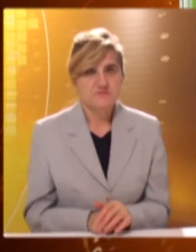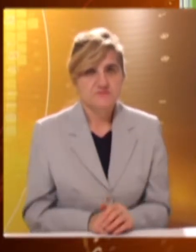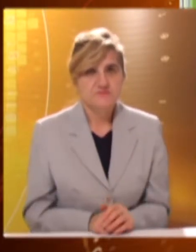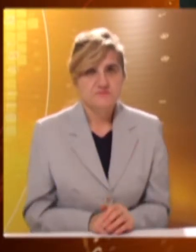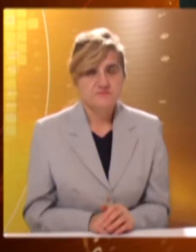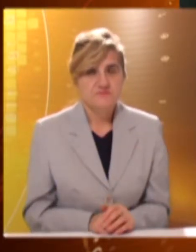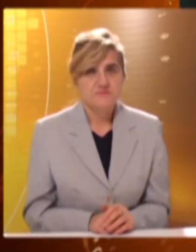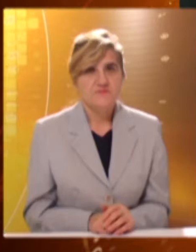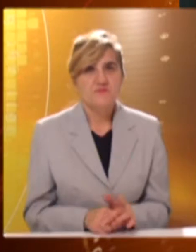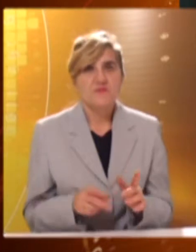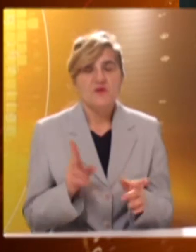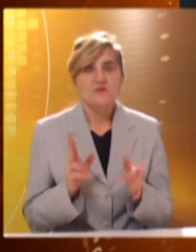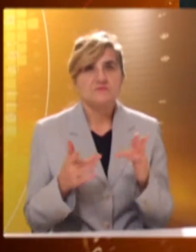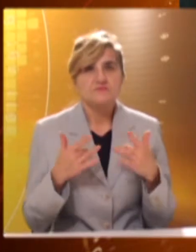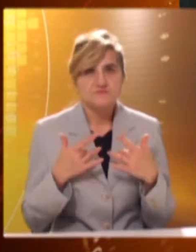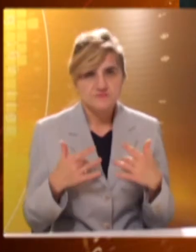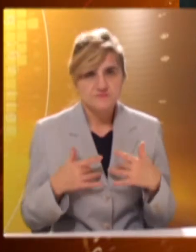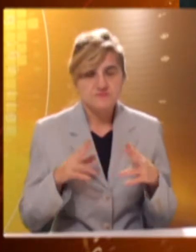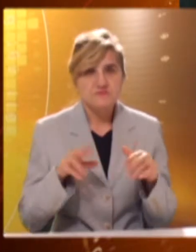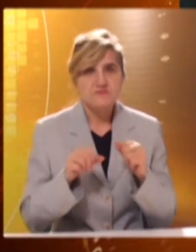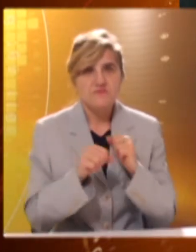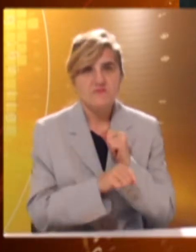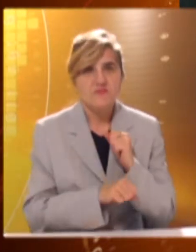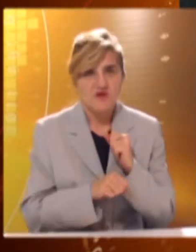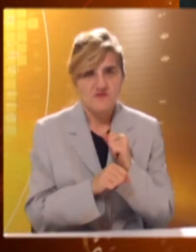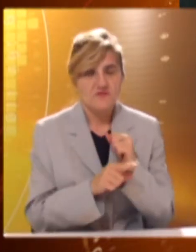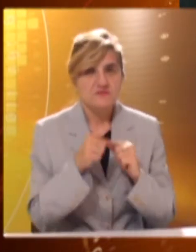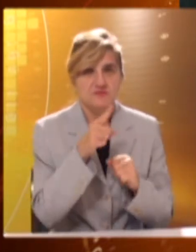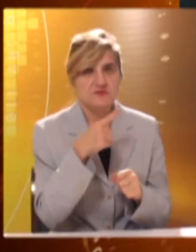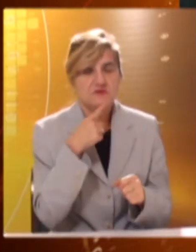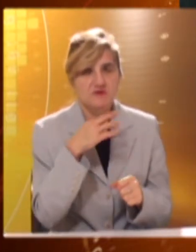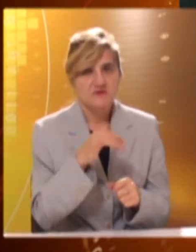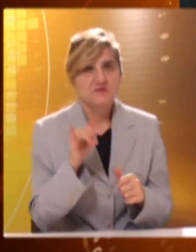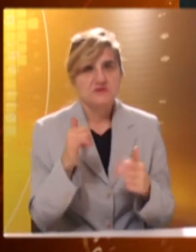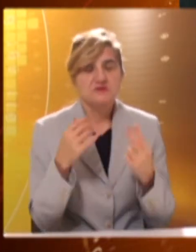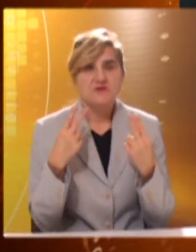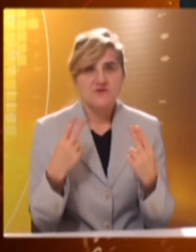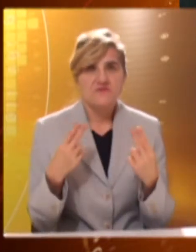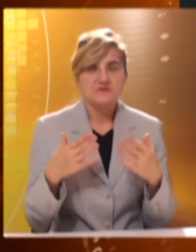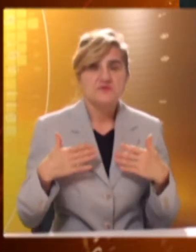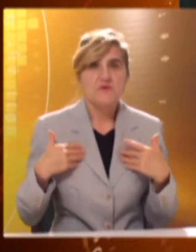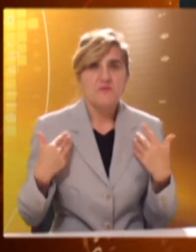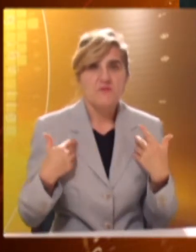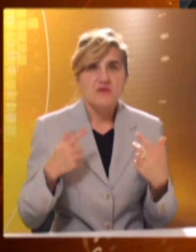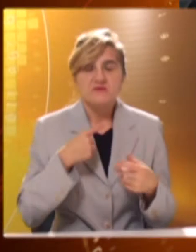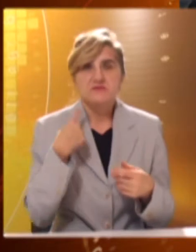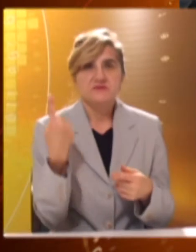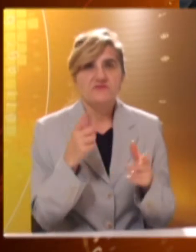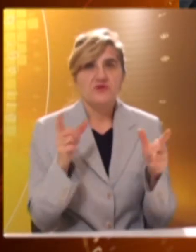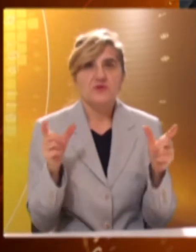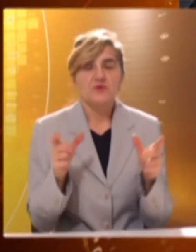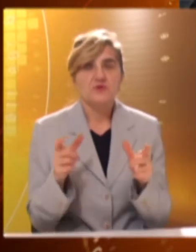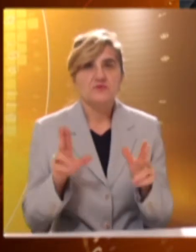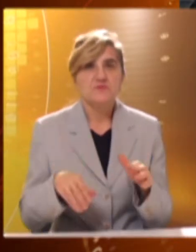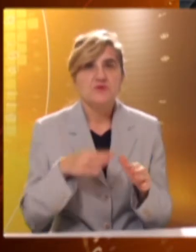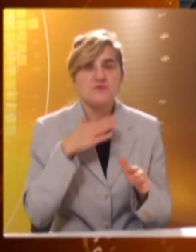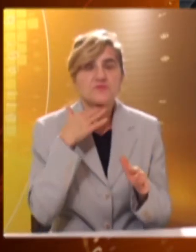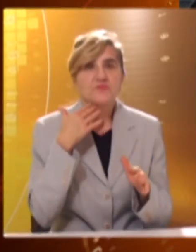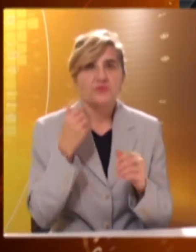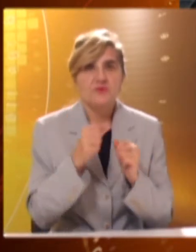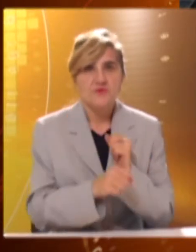nekom. Profesori na fakultetima i visokim školama strukovnih studija smatraju da je studiranje važno kako za studente, tako i za čitavo društvo. Na ovaj